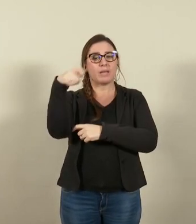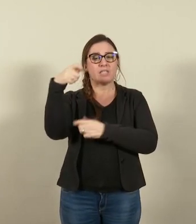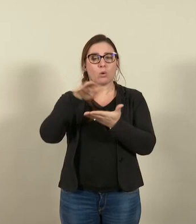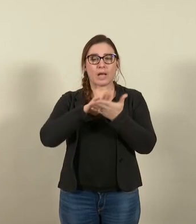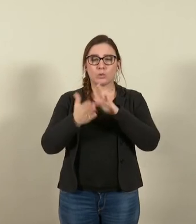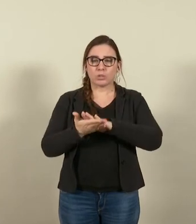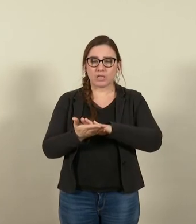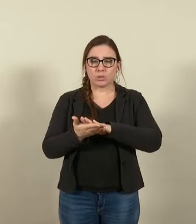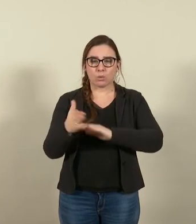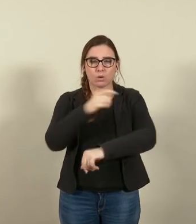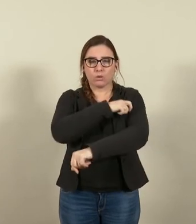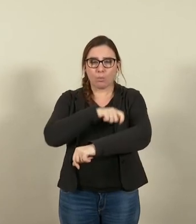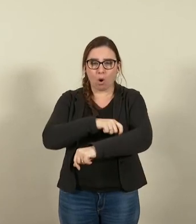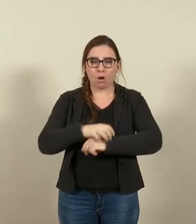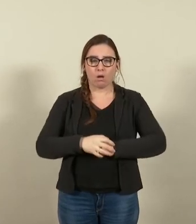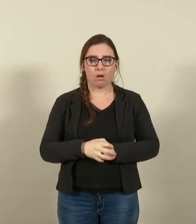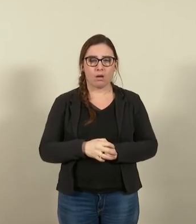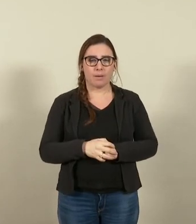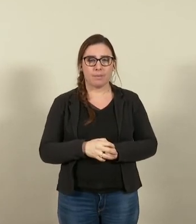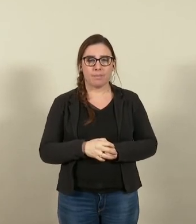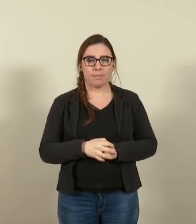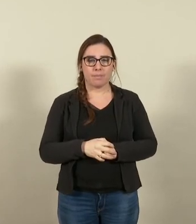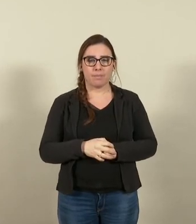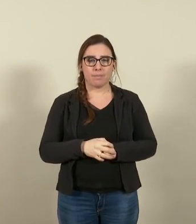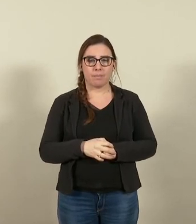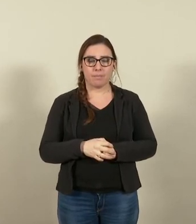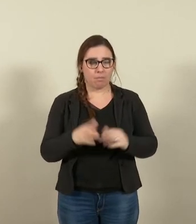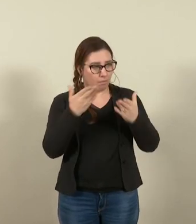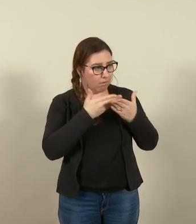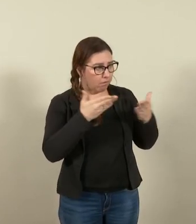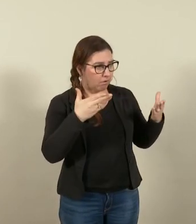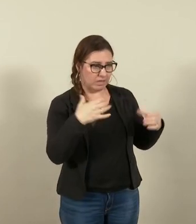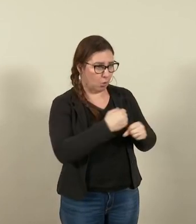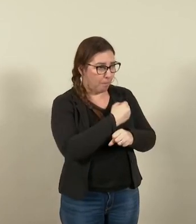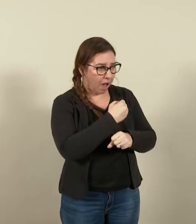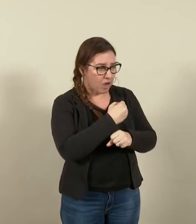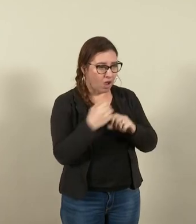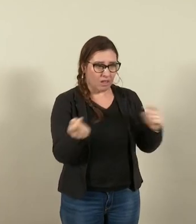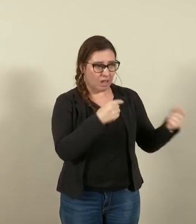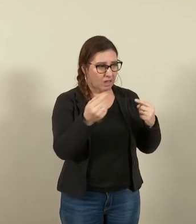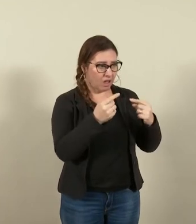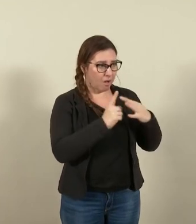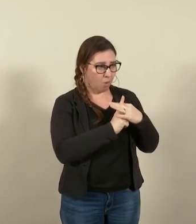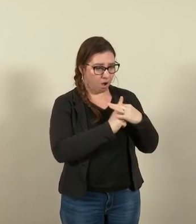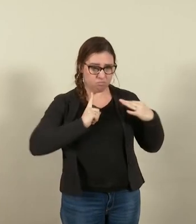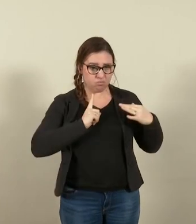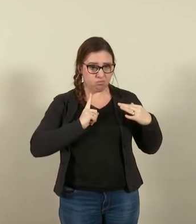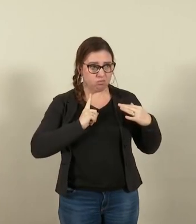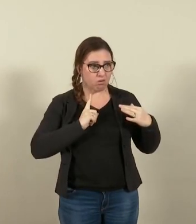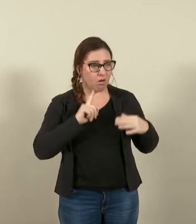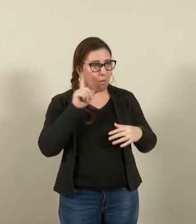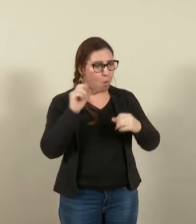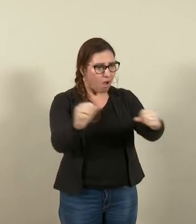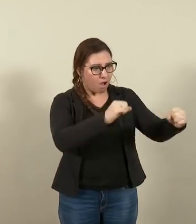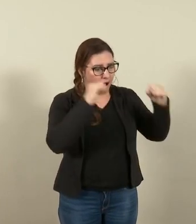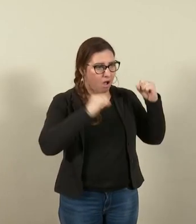d'association sportive je trouve franchement dommage d' d'en être écarté parce qu'on n pas réussi à